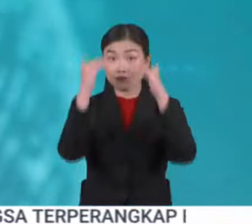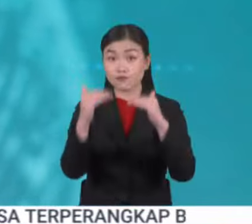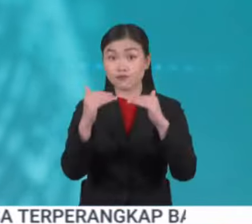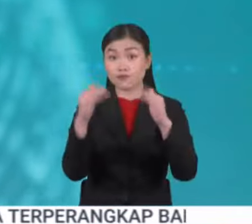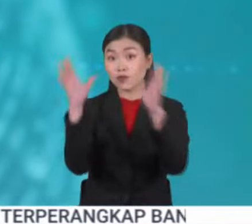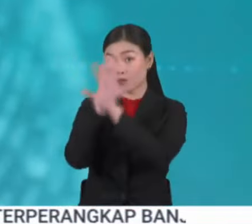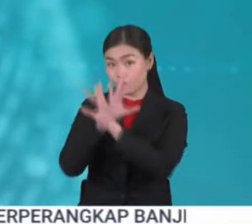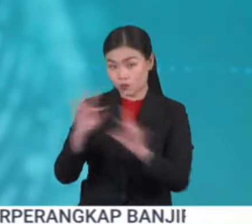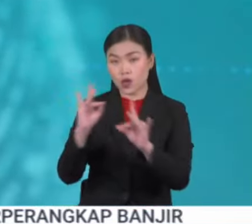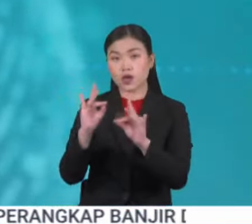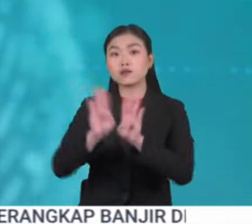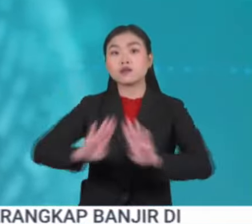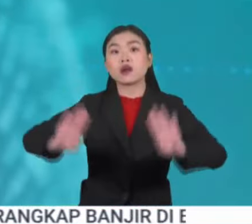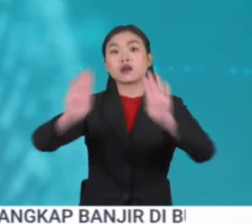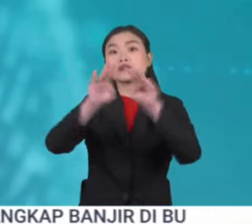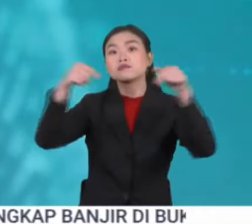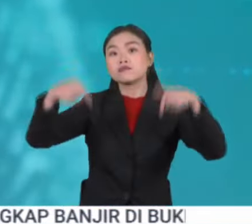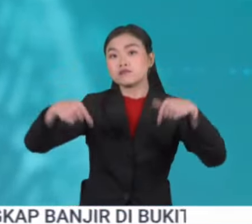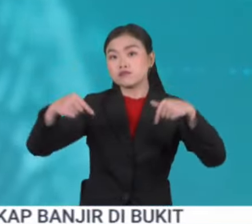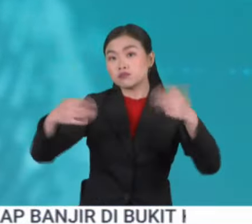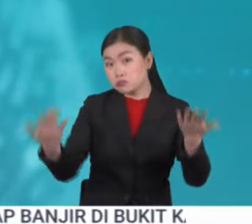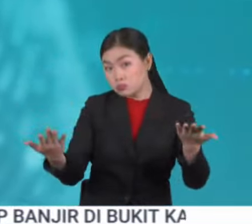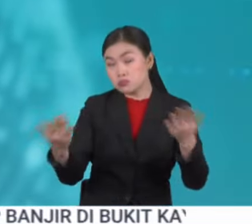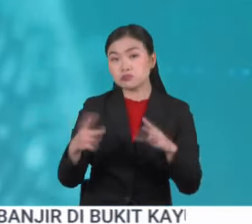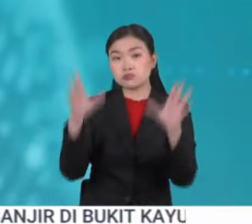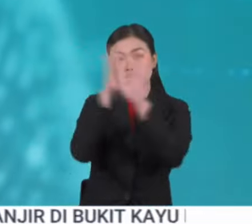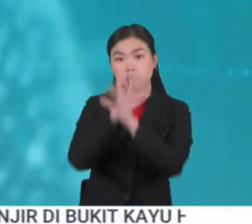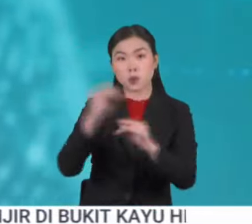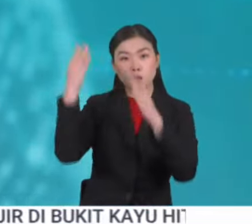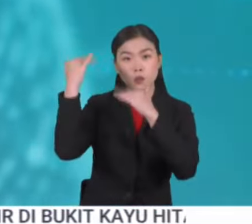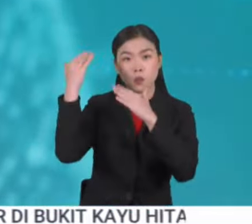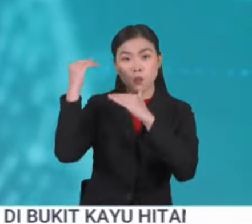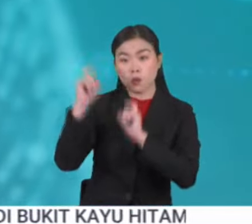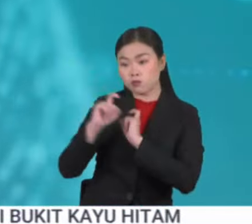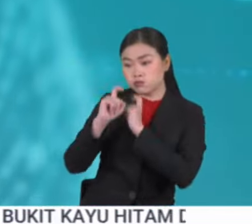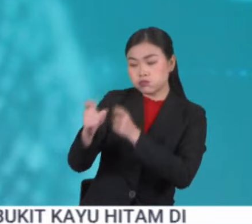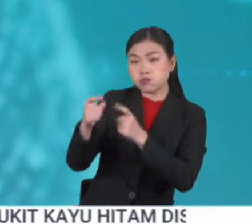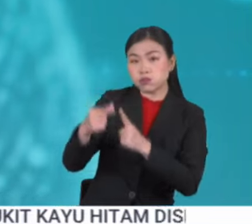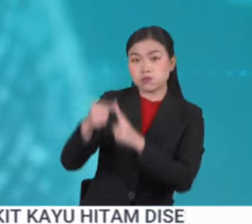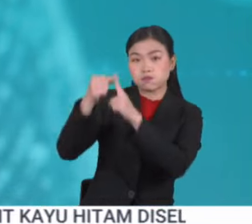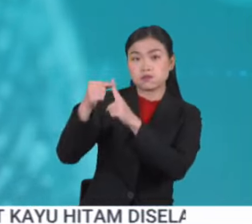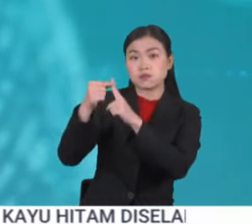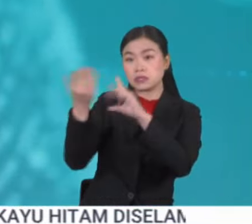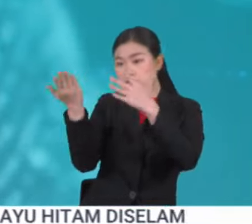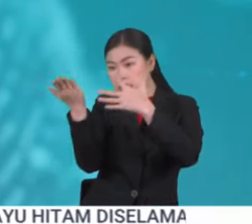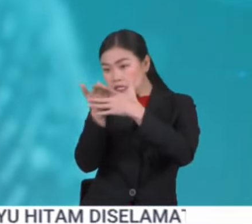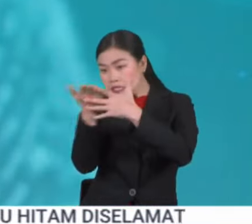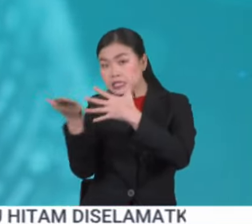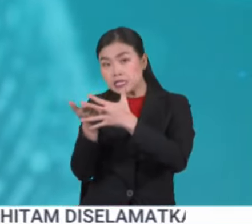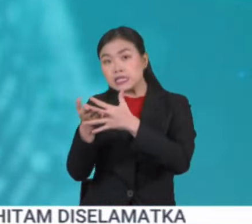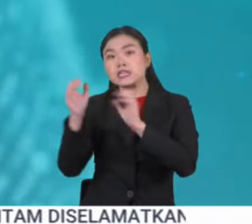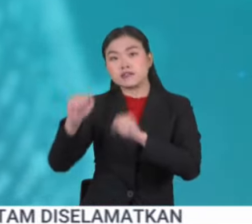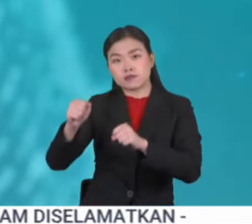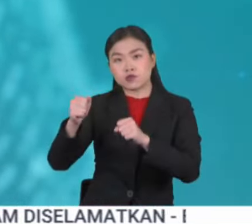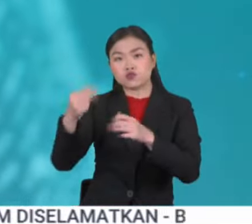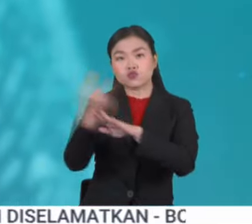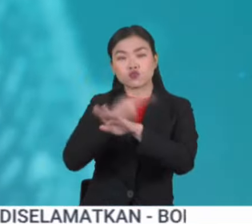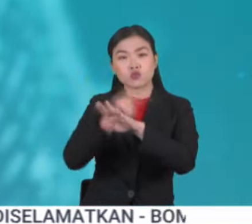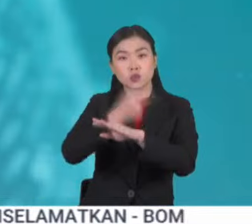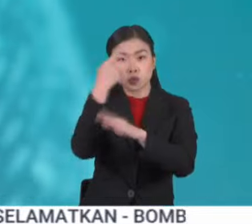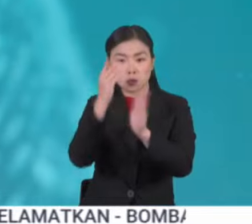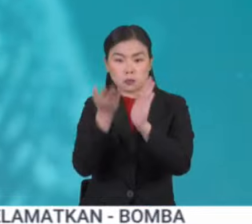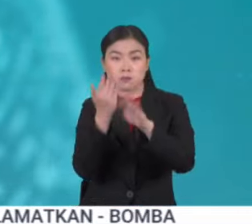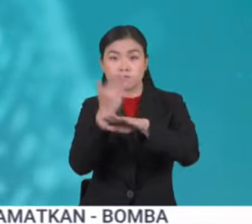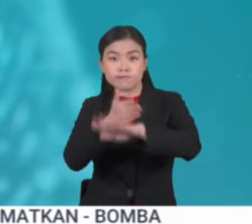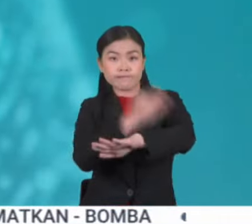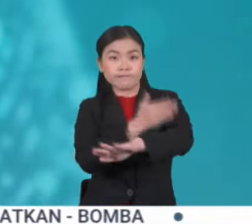Seterusnya ke Bumi Kenyalang, antara paparan hari ini, Sarawak berharap pemberian khas interim dapat diguna untuk meningkatkan fasiliti kesihatan